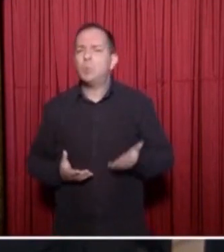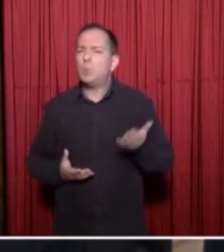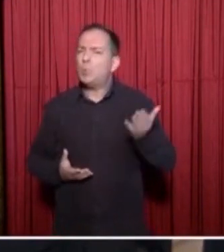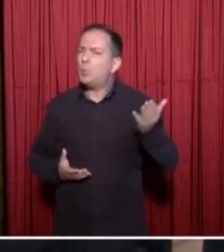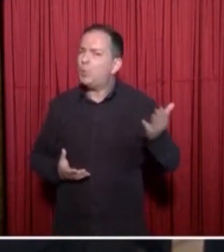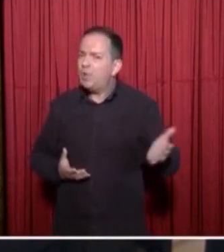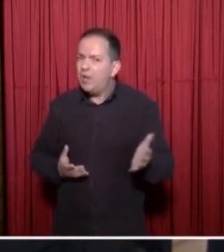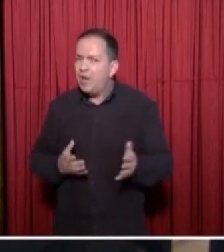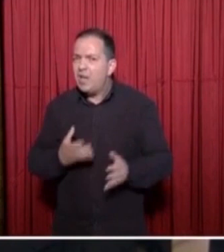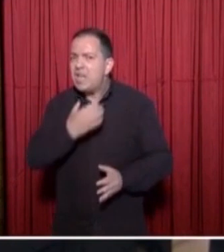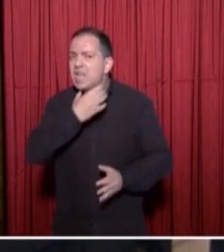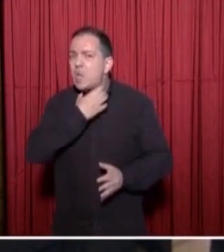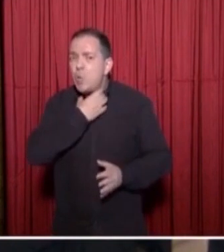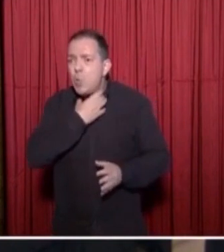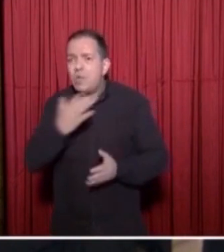οικειότητα Χριστού